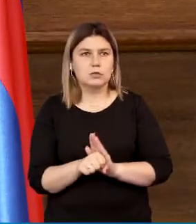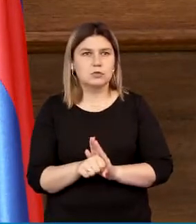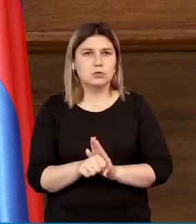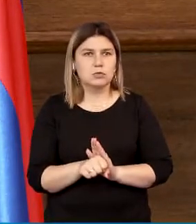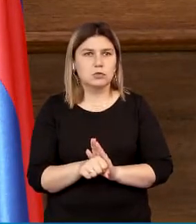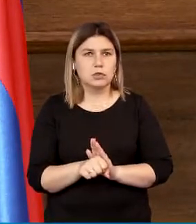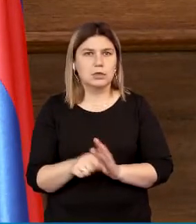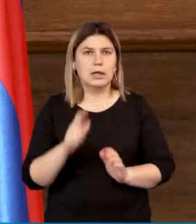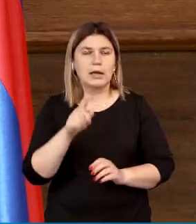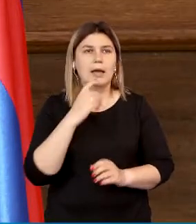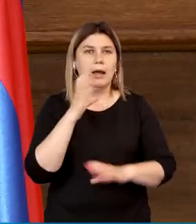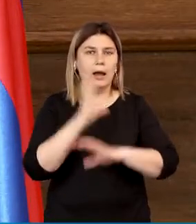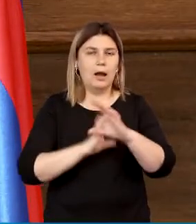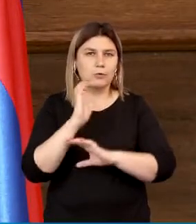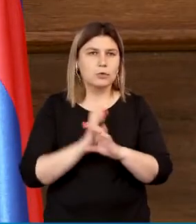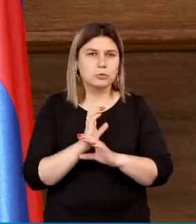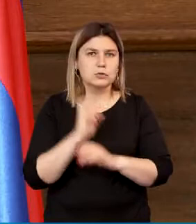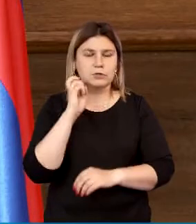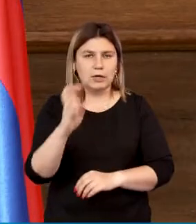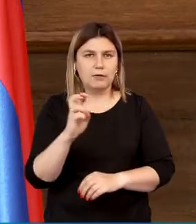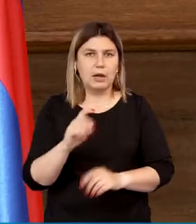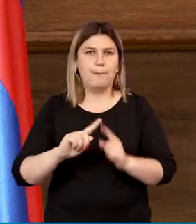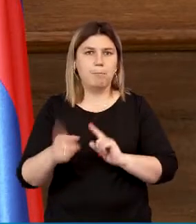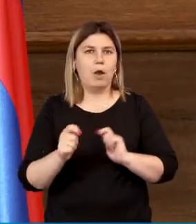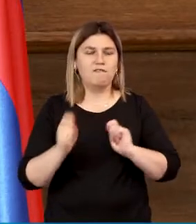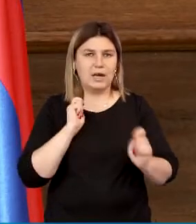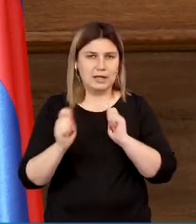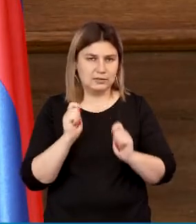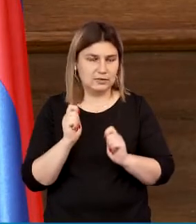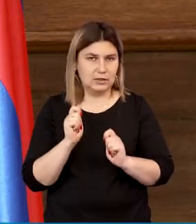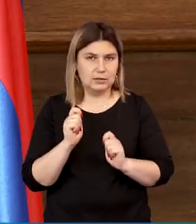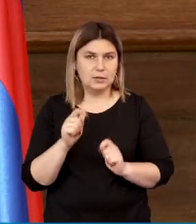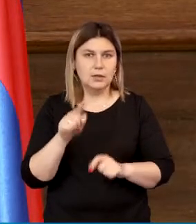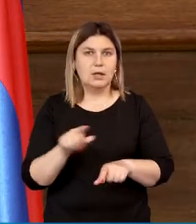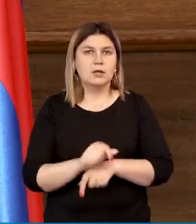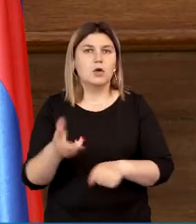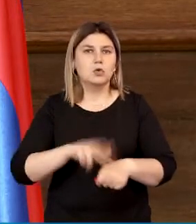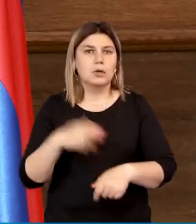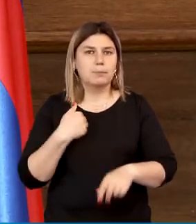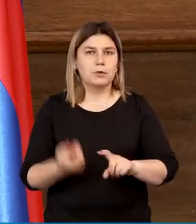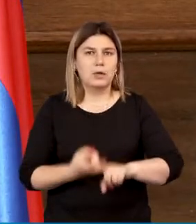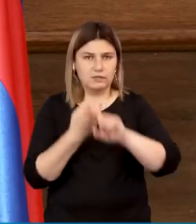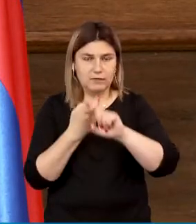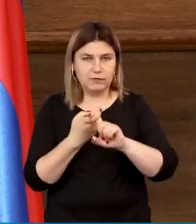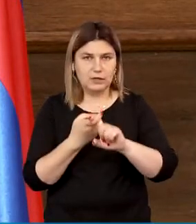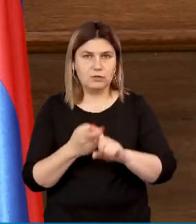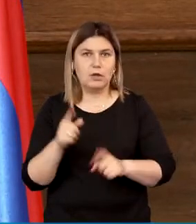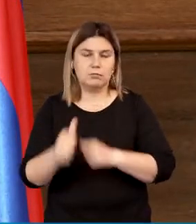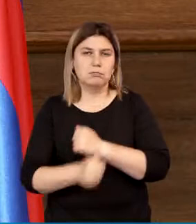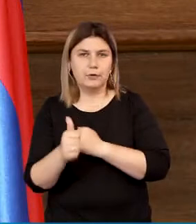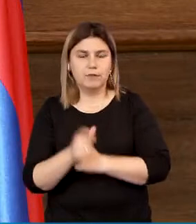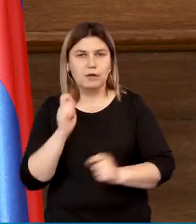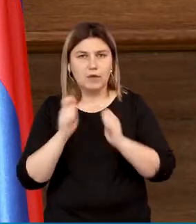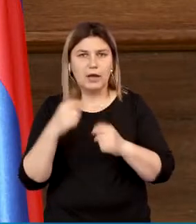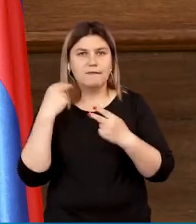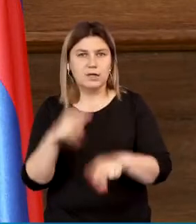rozkładu jazdy komunikacji publicznej powakacyjnego, czyli te linie, które były zawieszone z uwagi na wakacje,